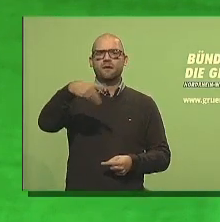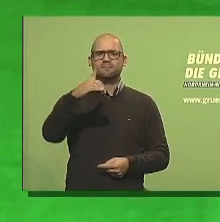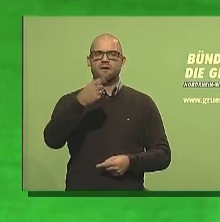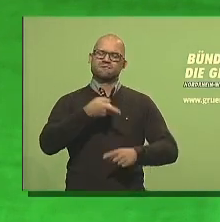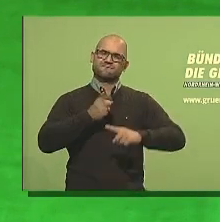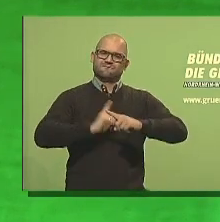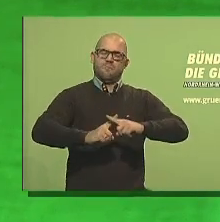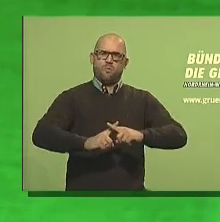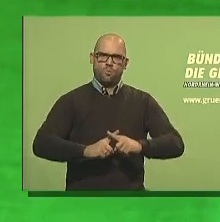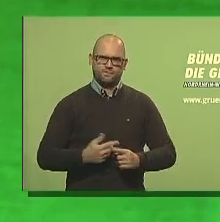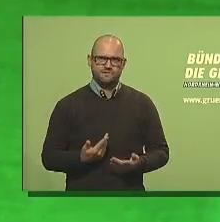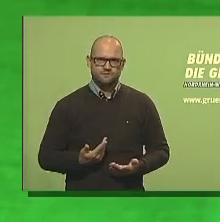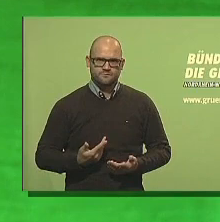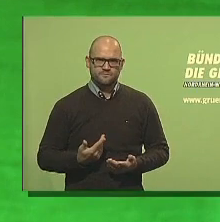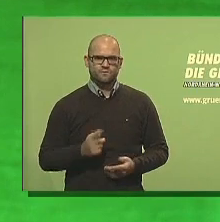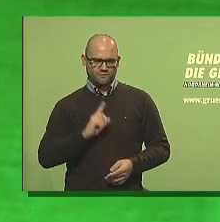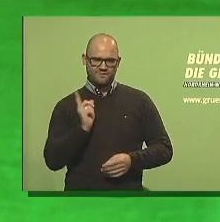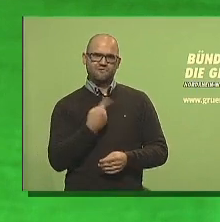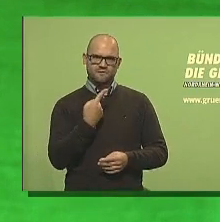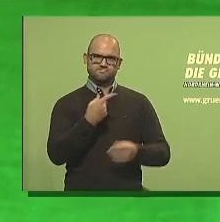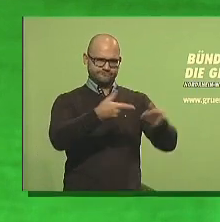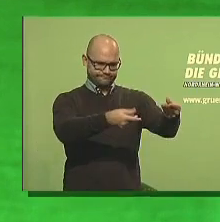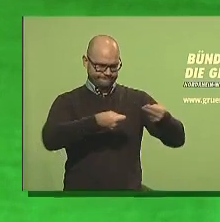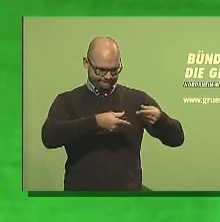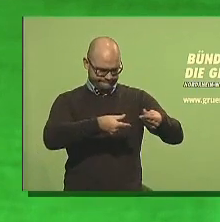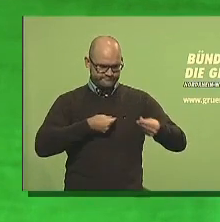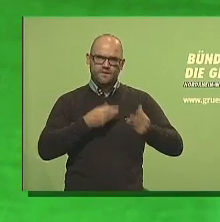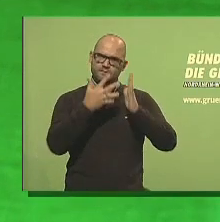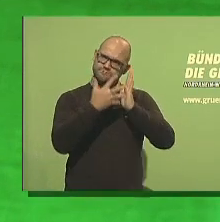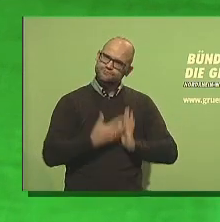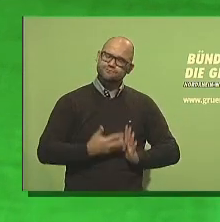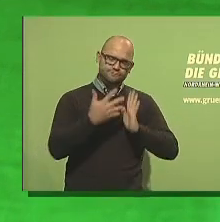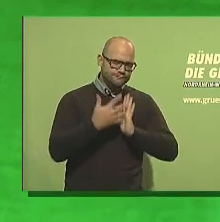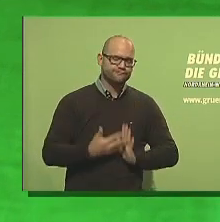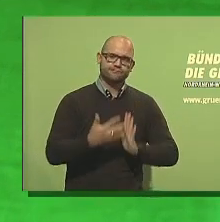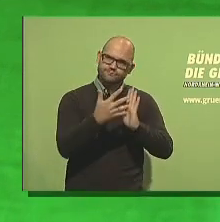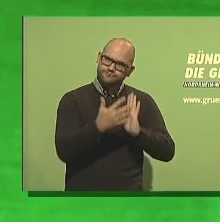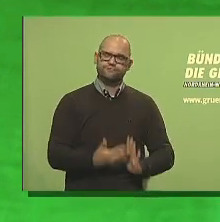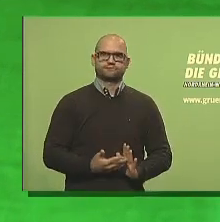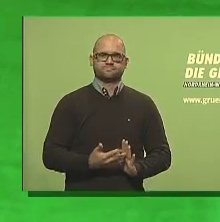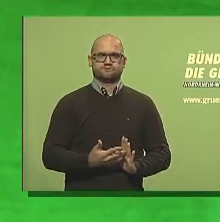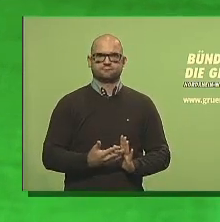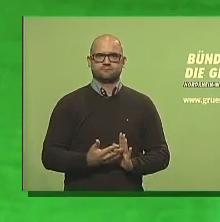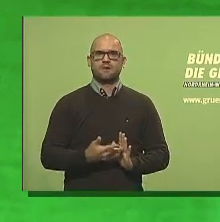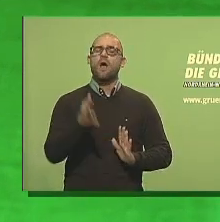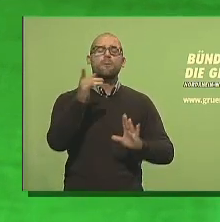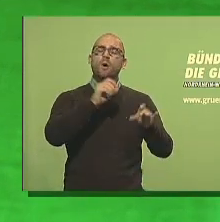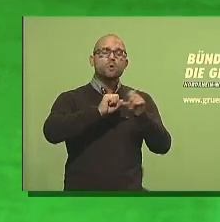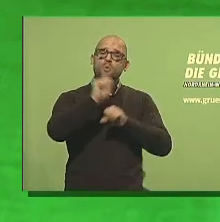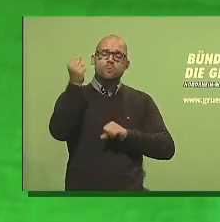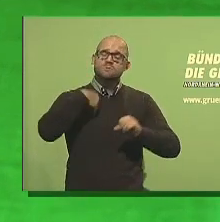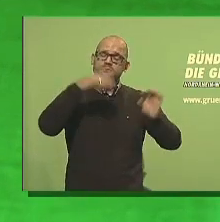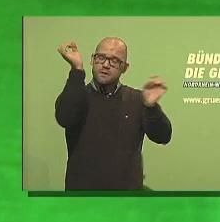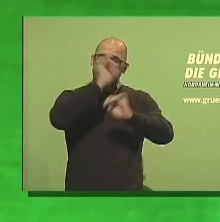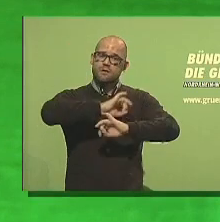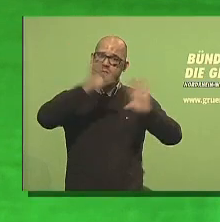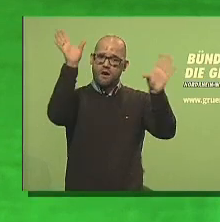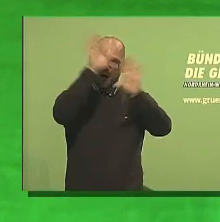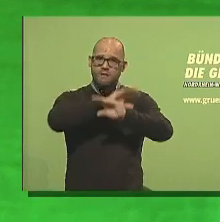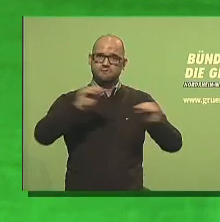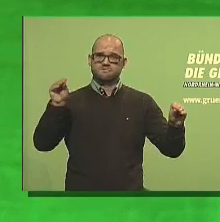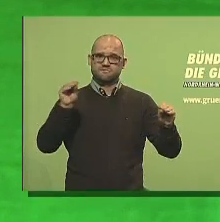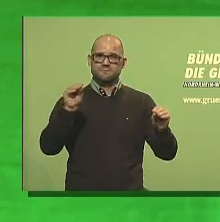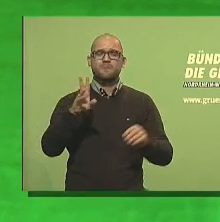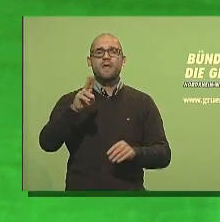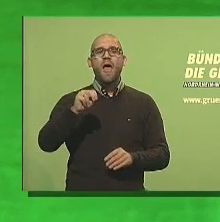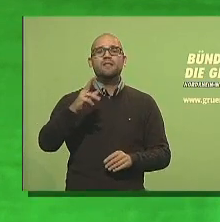wir werden prüfen, was uns vorgelegt ist. Aber ich will auch ganz klar und deutlich sagen, ein NPD-Verbot ist